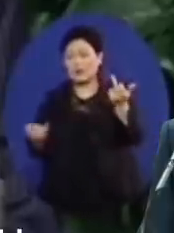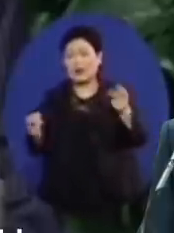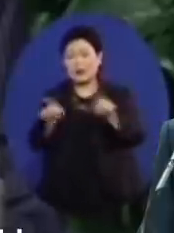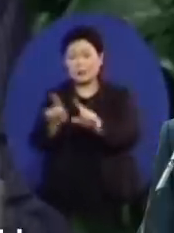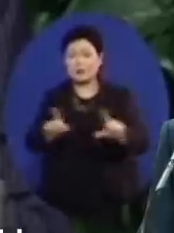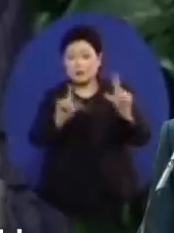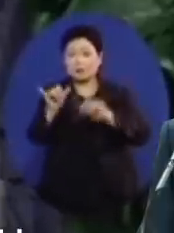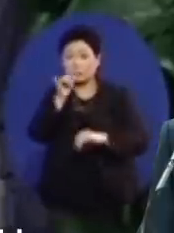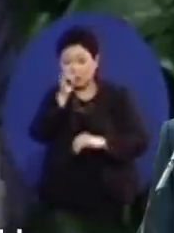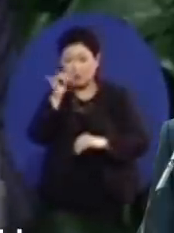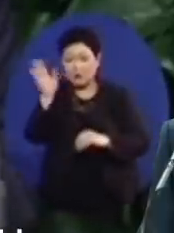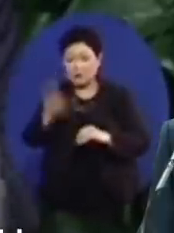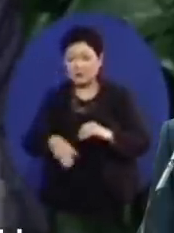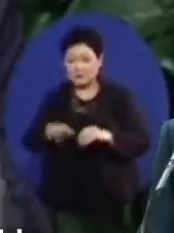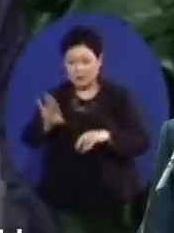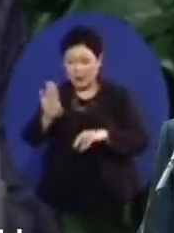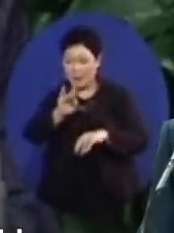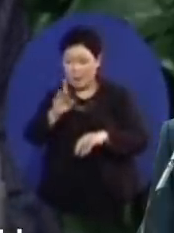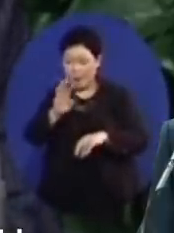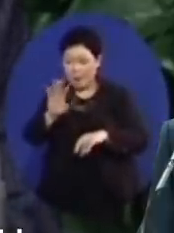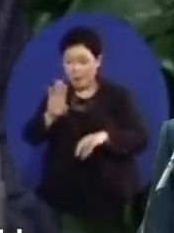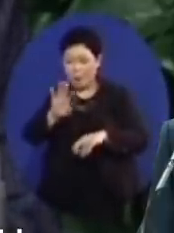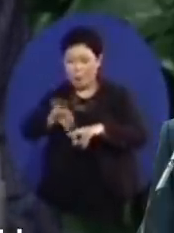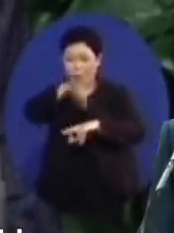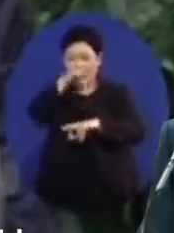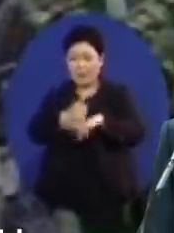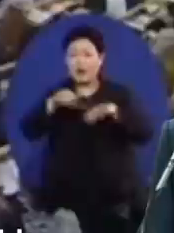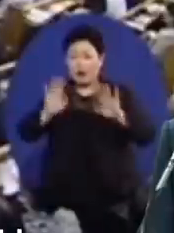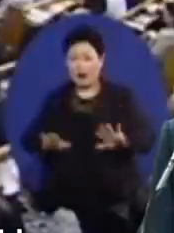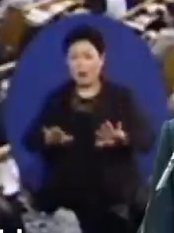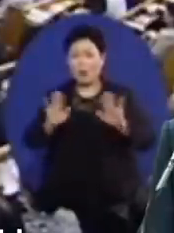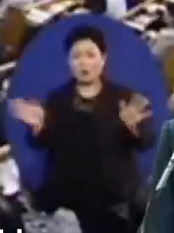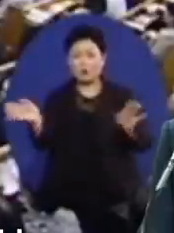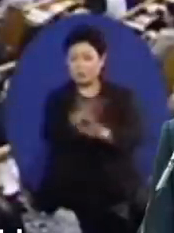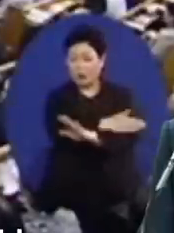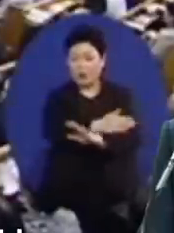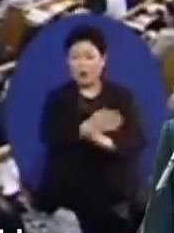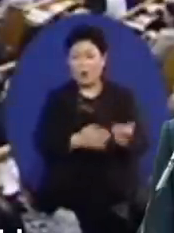그래? 무릎을 탁 치면서 오늘부터 오빠 동생 그만둬라. 너 내 마누라 되라.